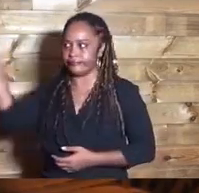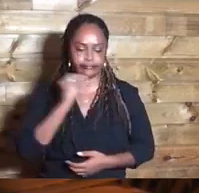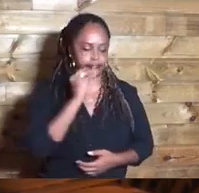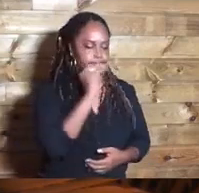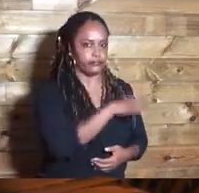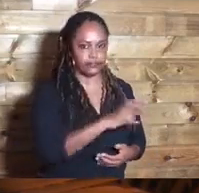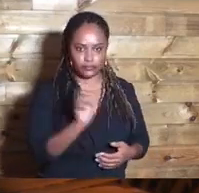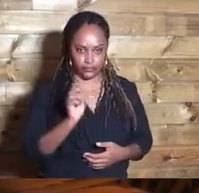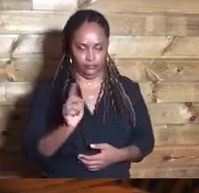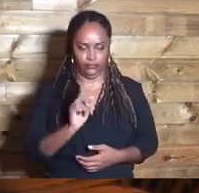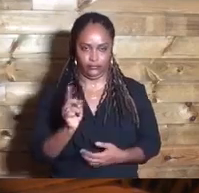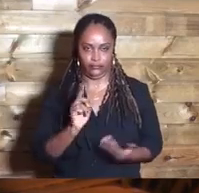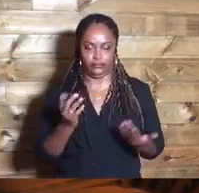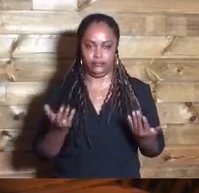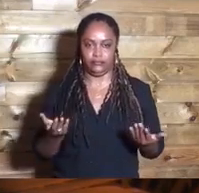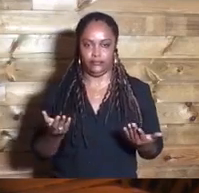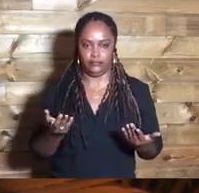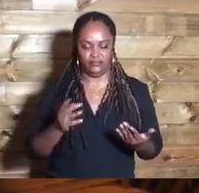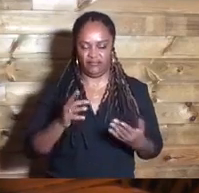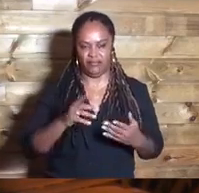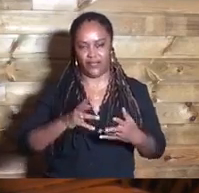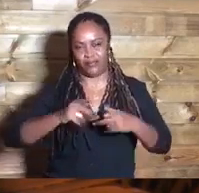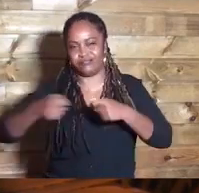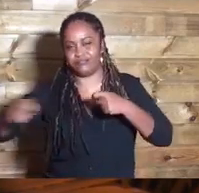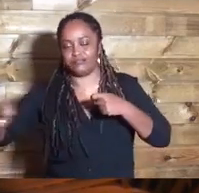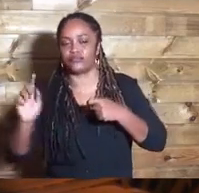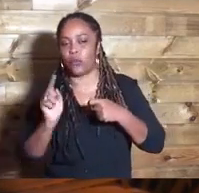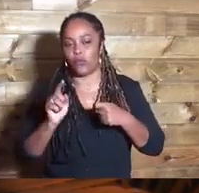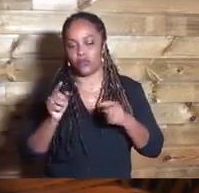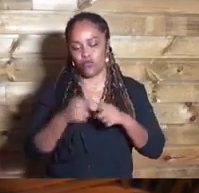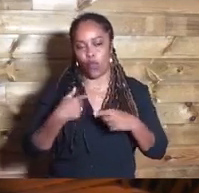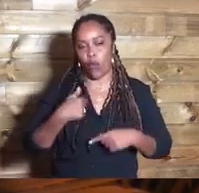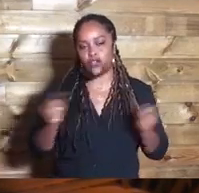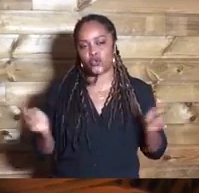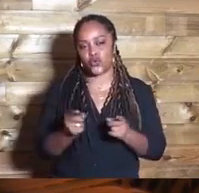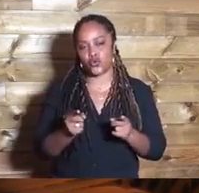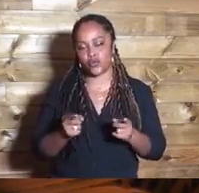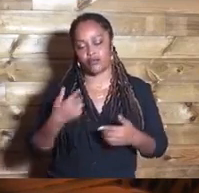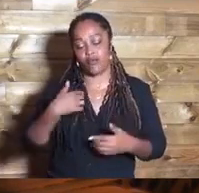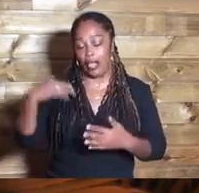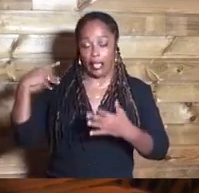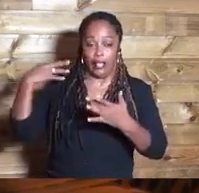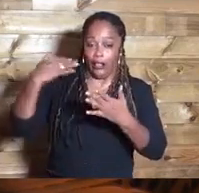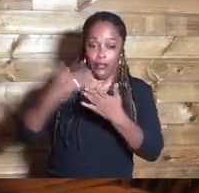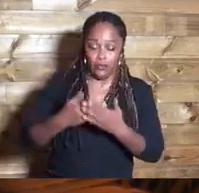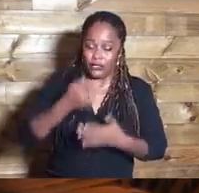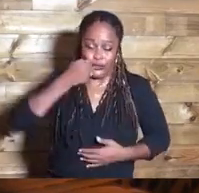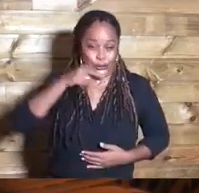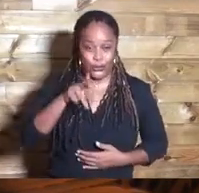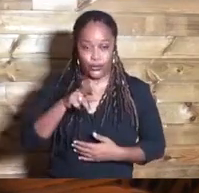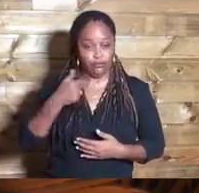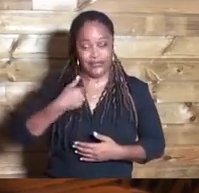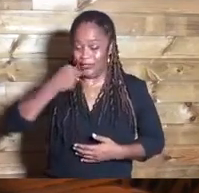Alors, sans envie de dire, un peu plus long que ça, parce que moi, convaincu, et depuis très très longtemps convaincu, que